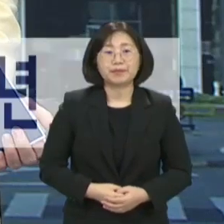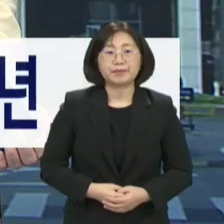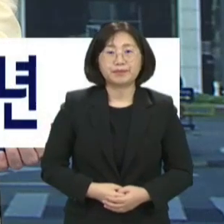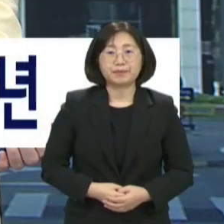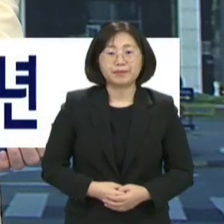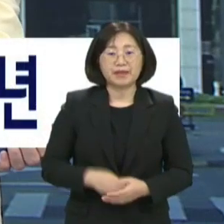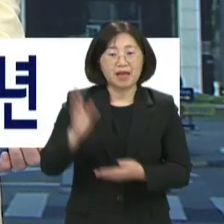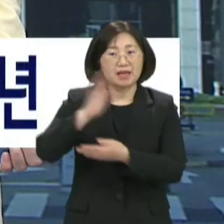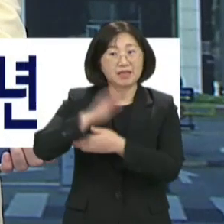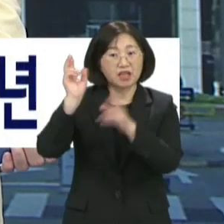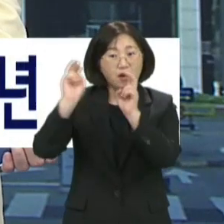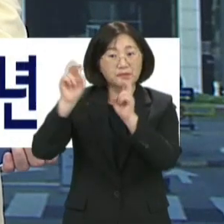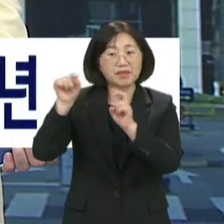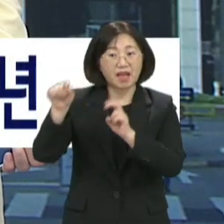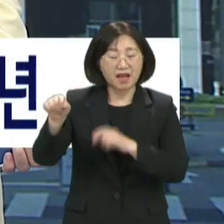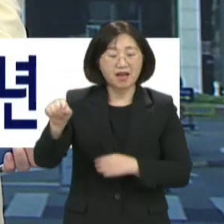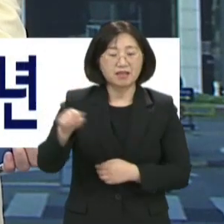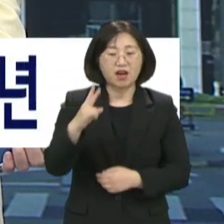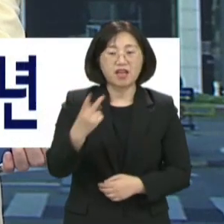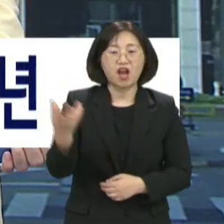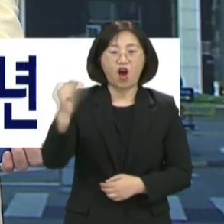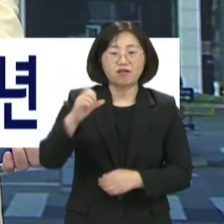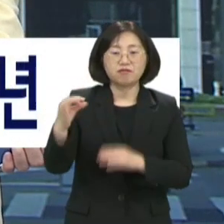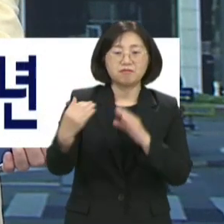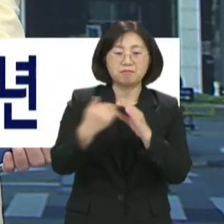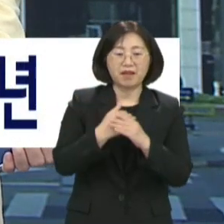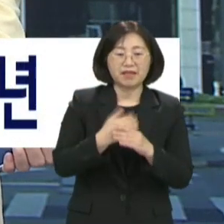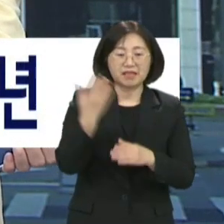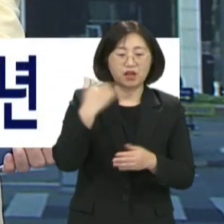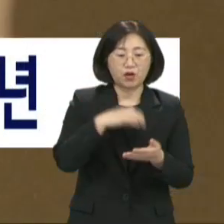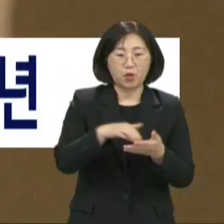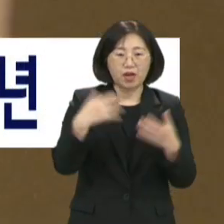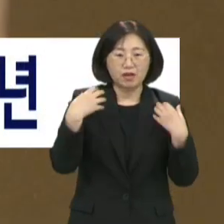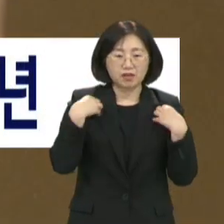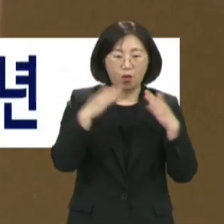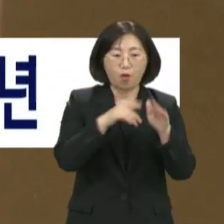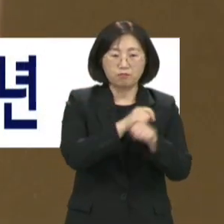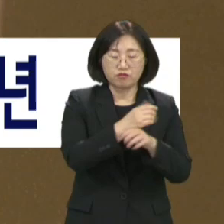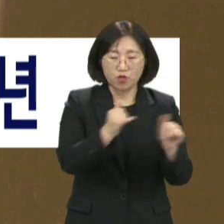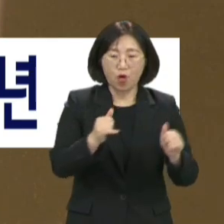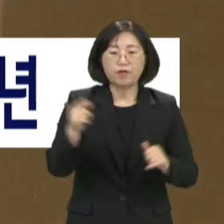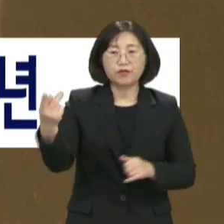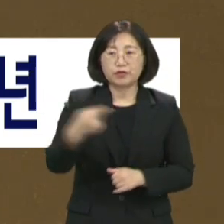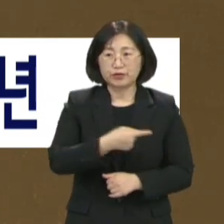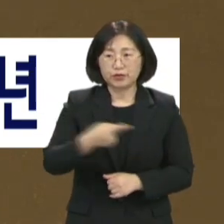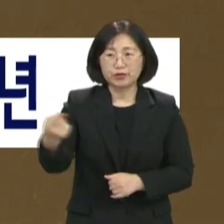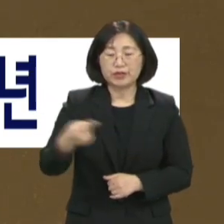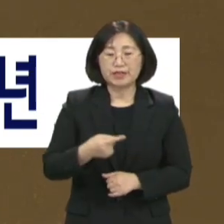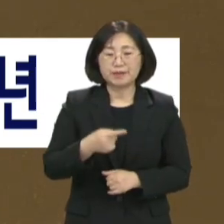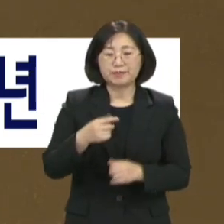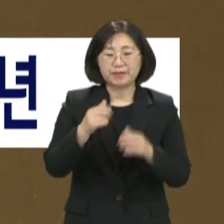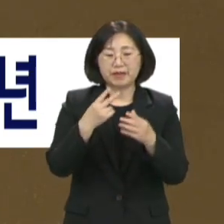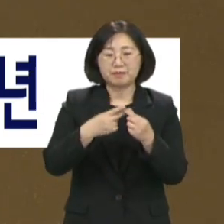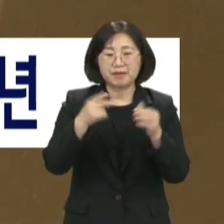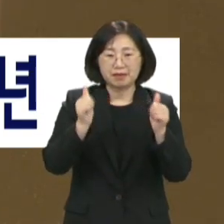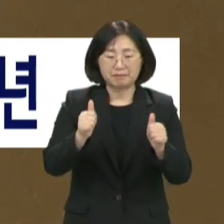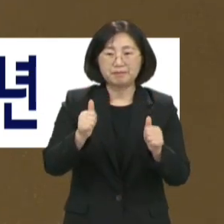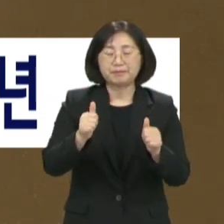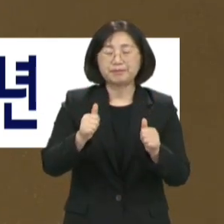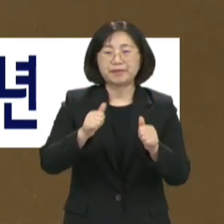인쇄 업체 등으로부터 2억 여원을 받은 전 통계청 공무원과 뇌물을 준 업체 관계자가 항소심에서도